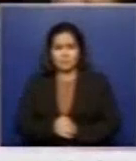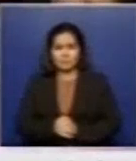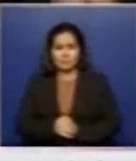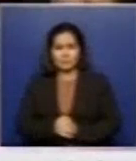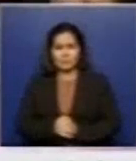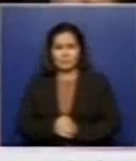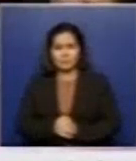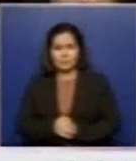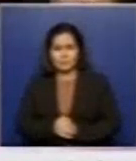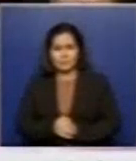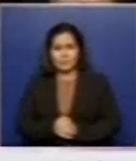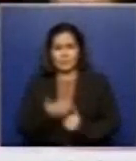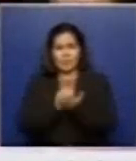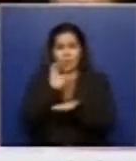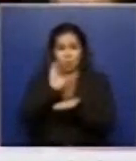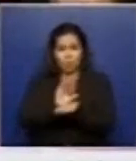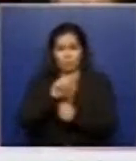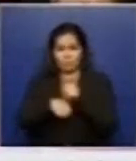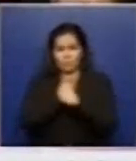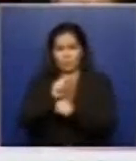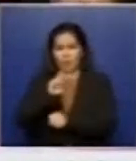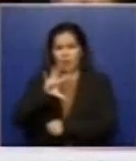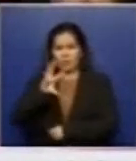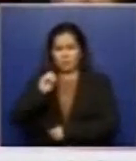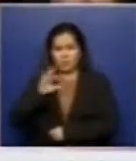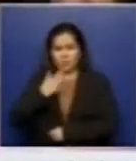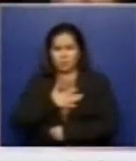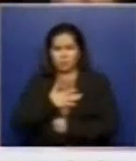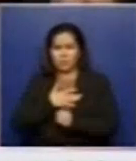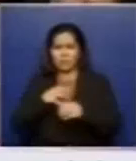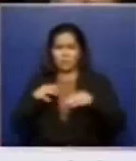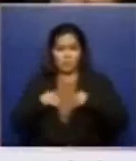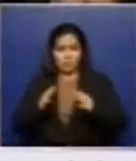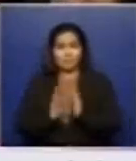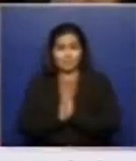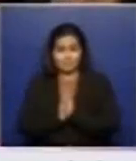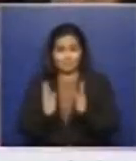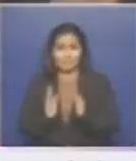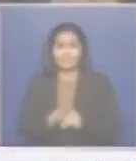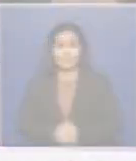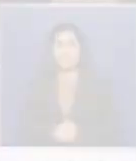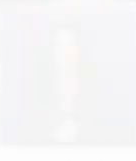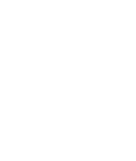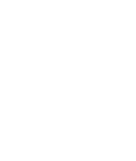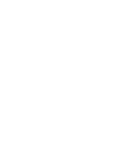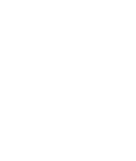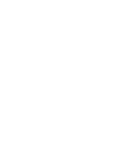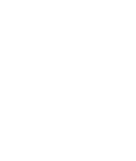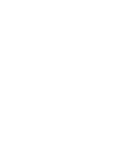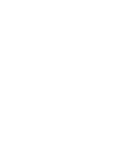ให้ท่านนายกผ่านงบประมาณปี2564ครับขอกราบขอบพระคุณครับ ครับขอบคุณนะครับ